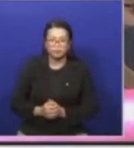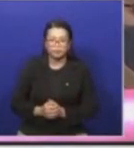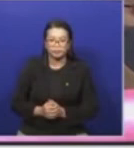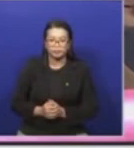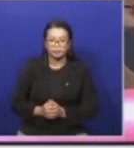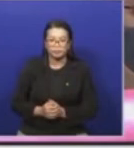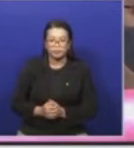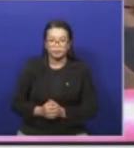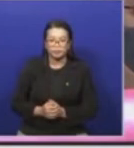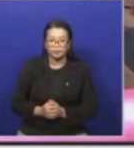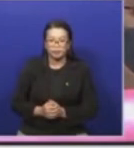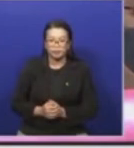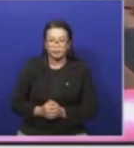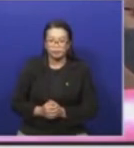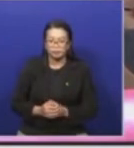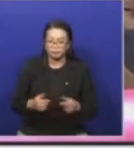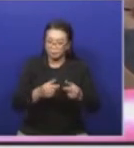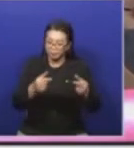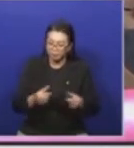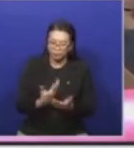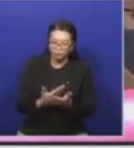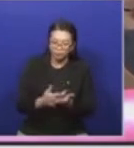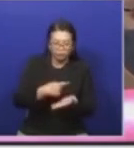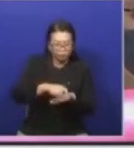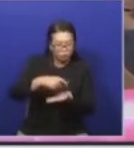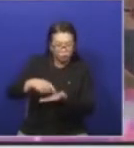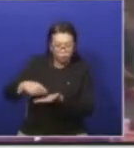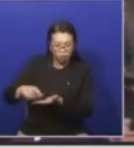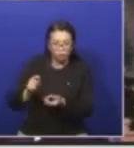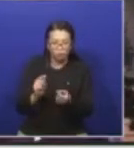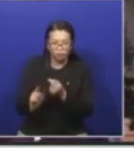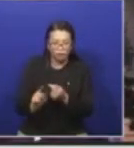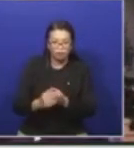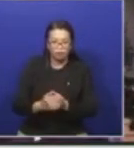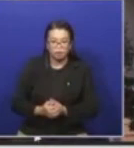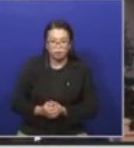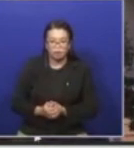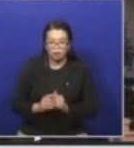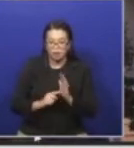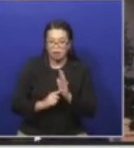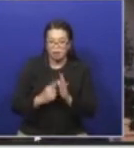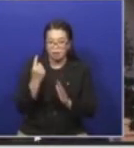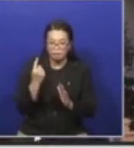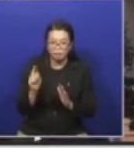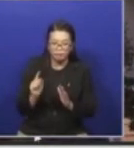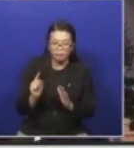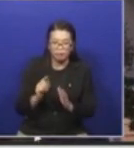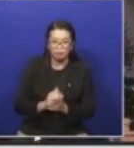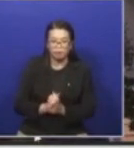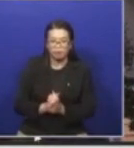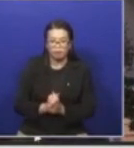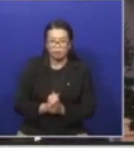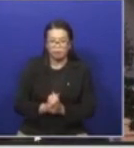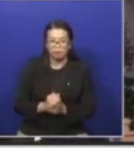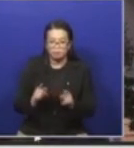ำร่างพระราชบัญญัติการโอนก็ประมาณนี้เนี่ยมันเริ่มด้วยบ้องไม้ไผ่สุดท้ายกล